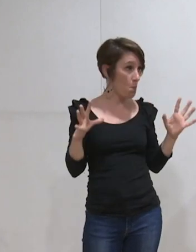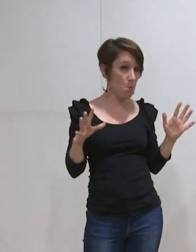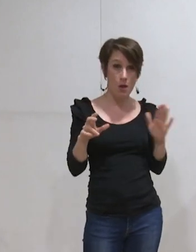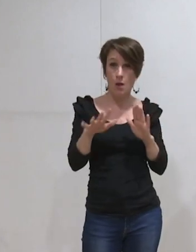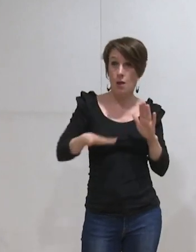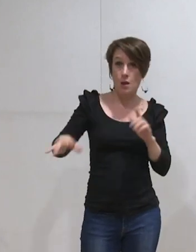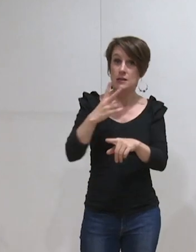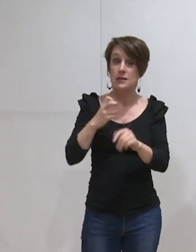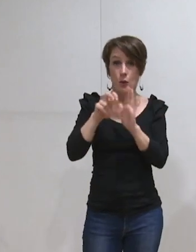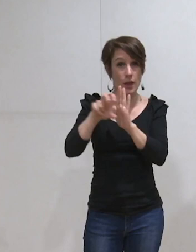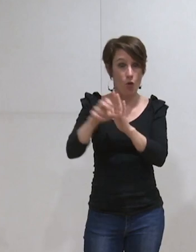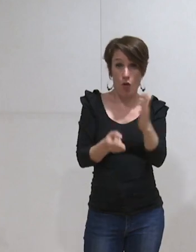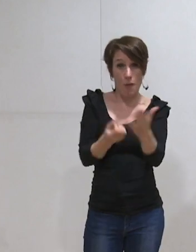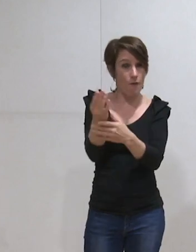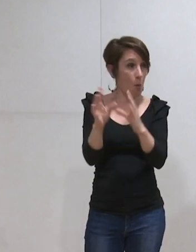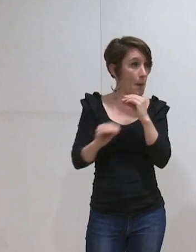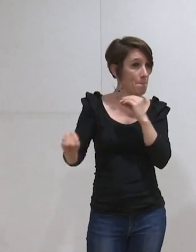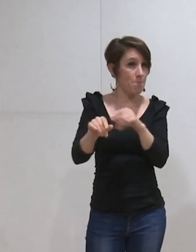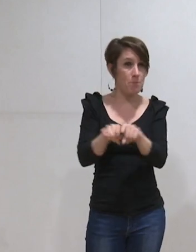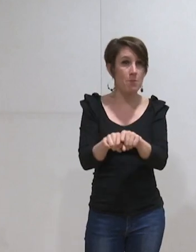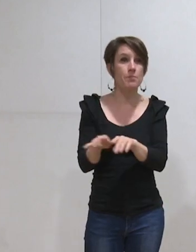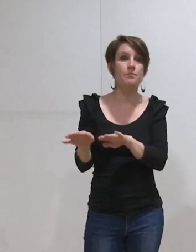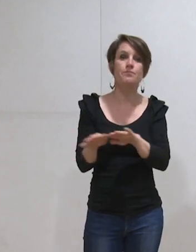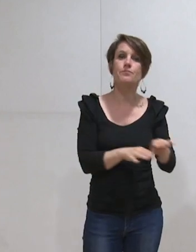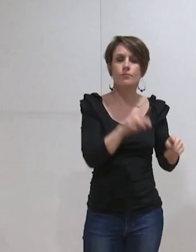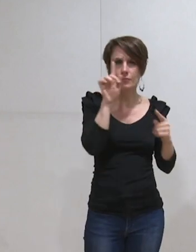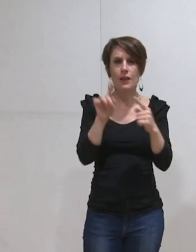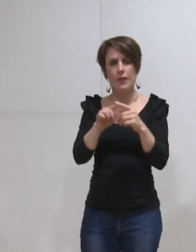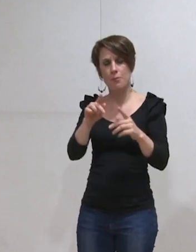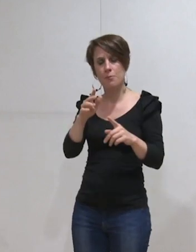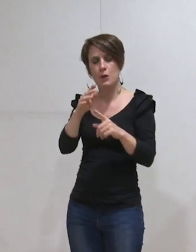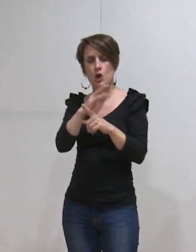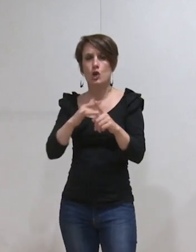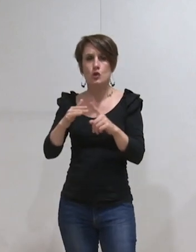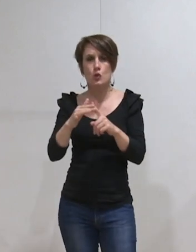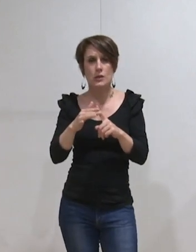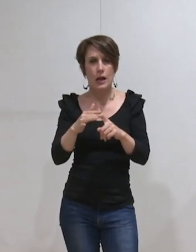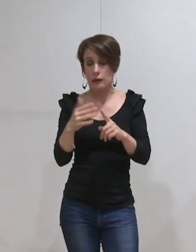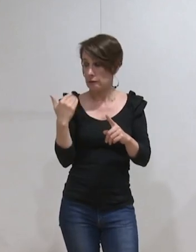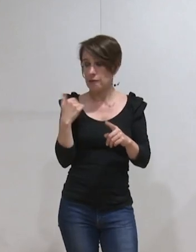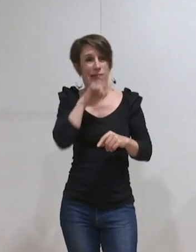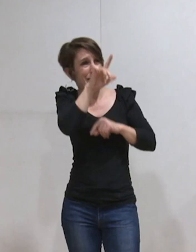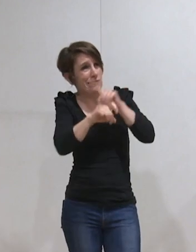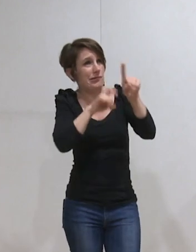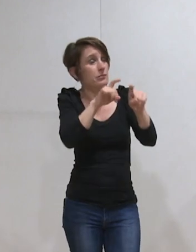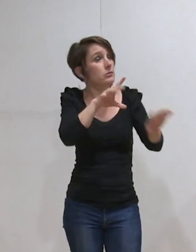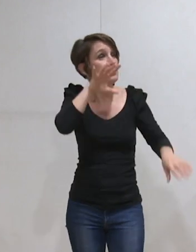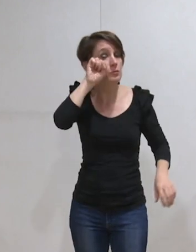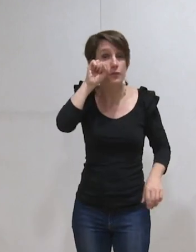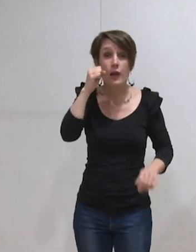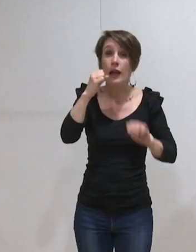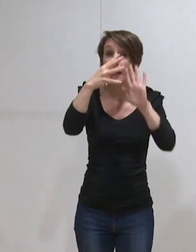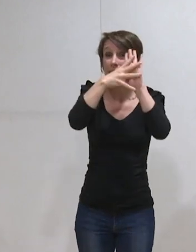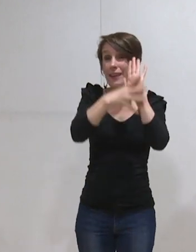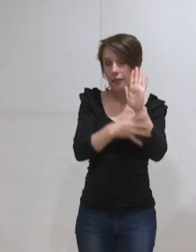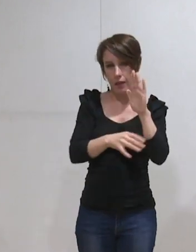plus pour le social on a questionné aussi en commission et on a appris que le critère principal était celui de ne pas mettre en